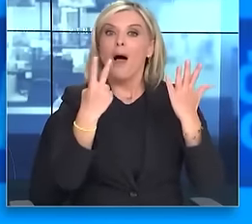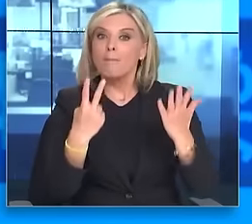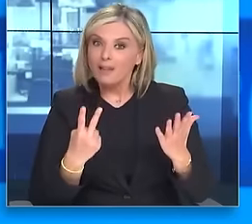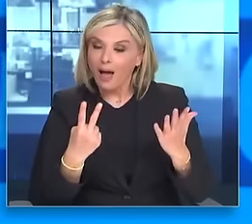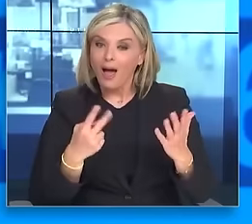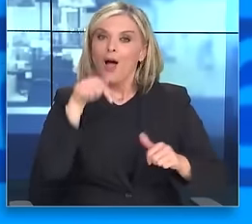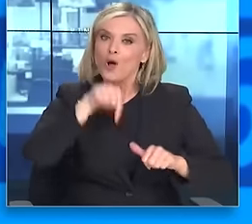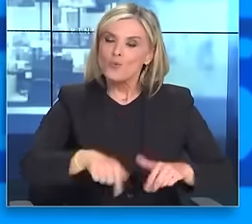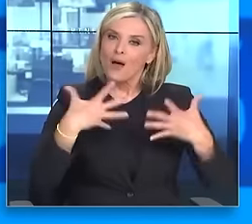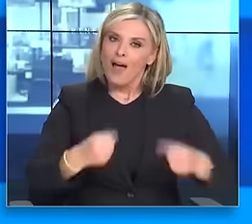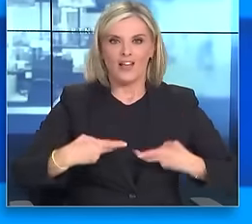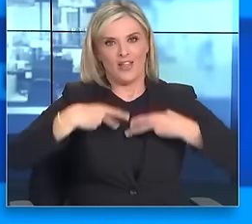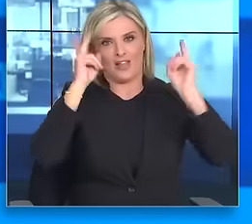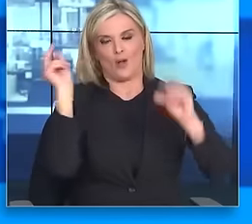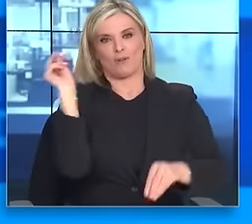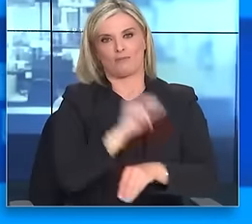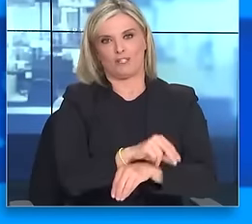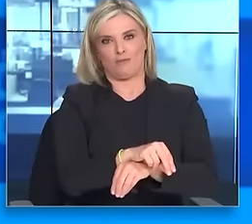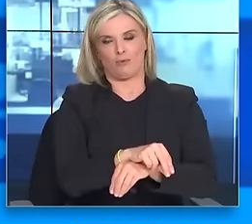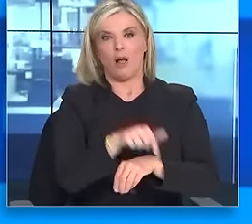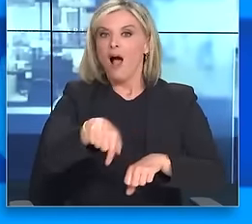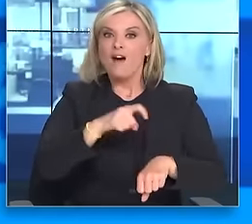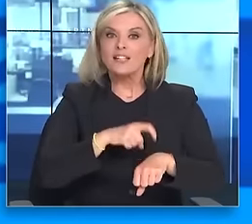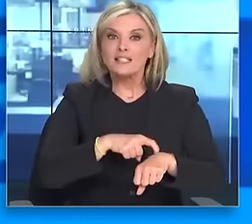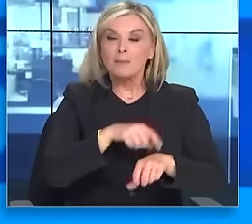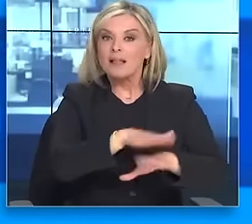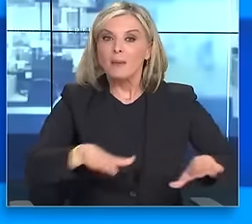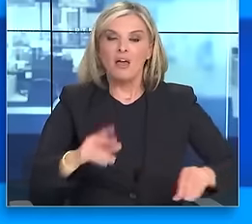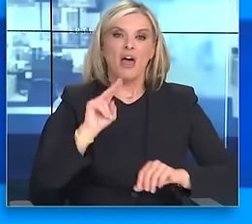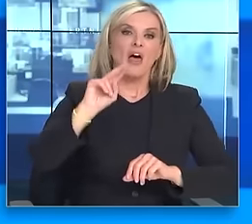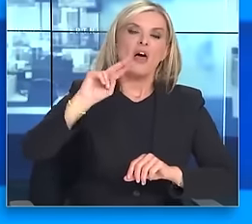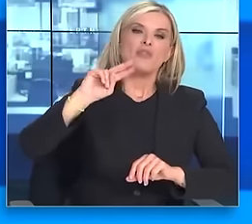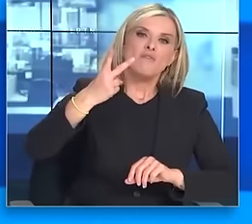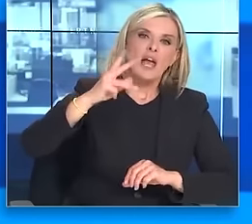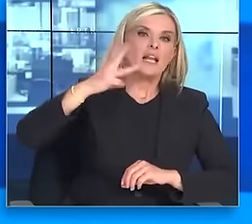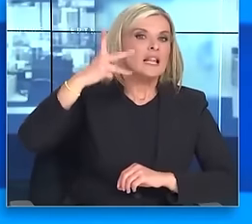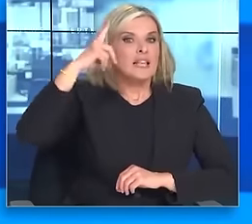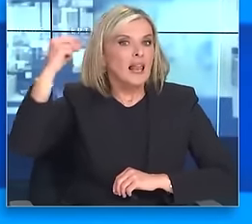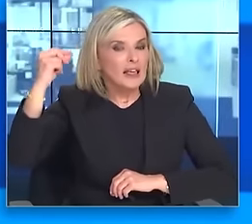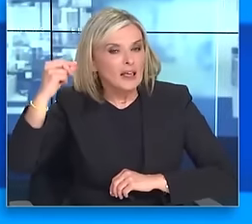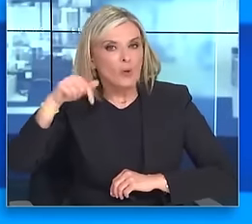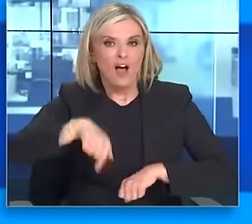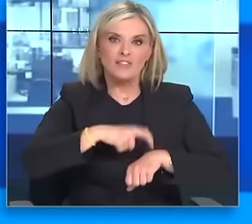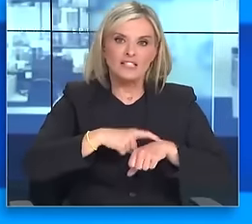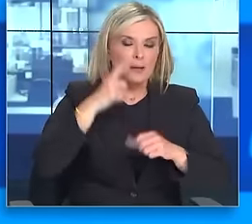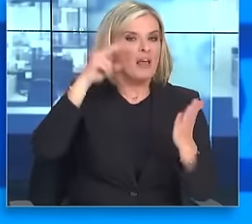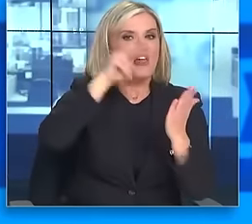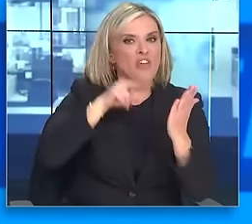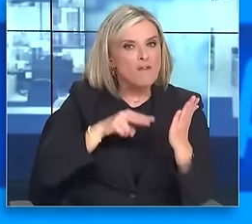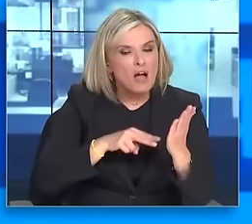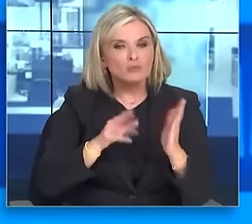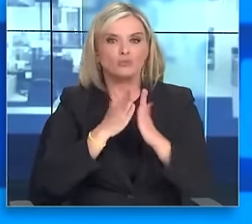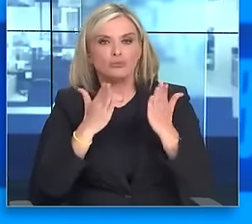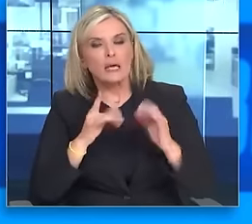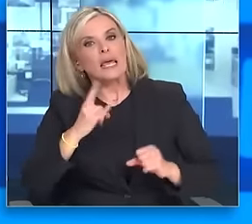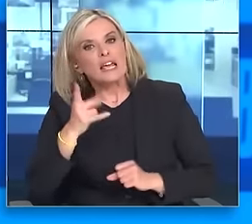το 2007. Πολλά από αυτά μπορεί να είναι στη Δευτέρα Λυκείου, ή παιδιά στην Τρίτη Λυκείου, τα οποία δίνουν επανελλαδικές εξτάσεις. Ξέρω τέτοια παιδιά, που